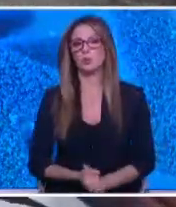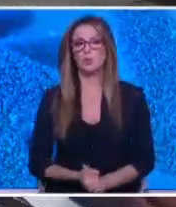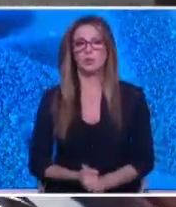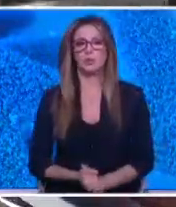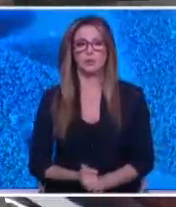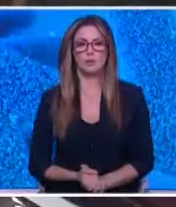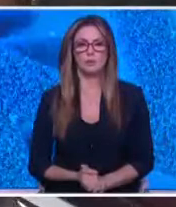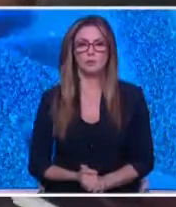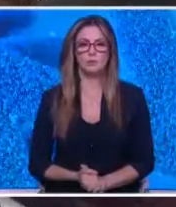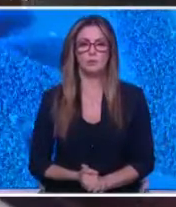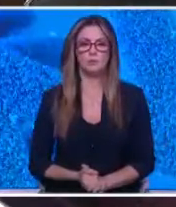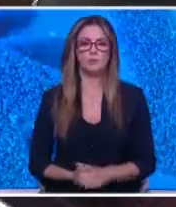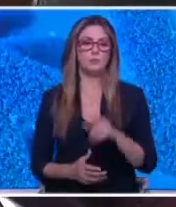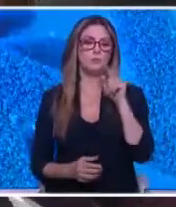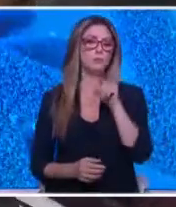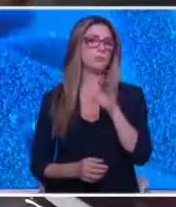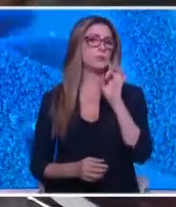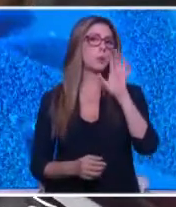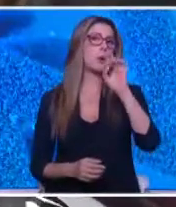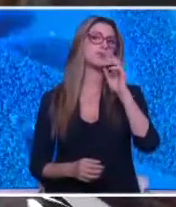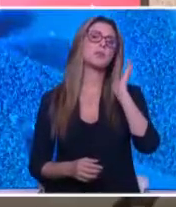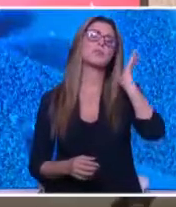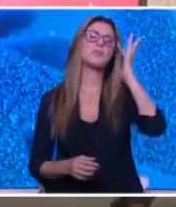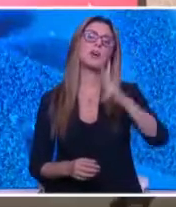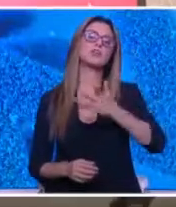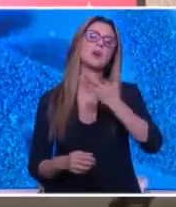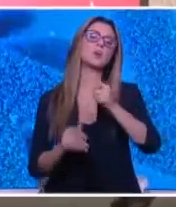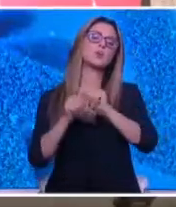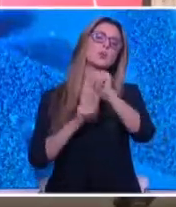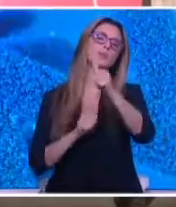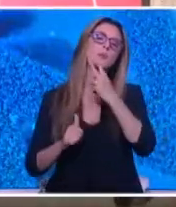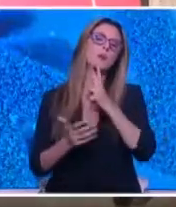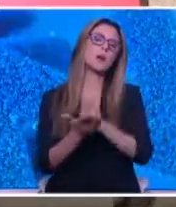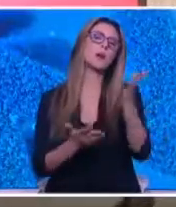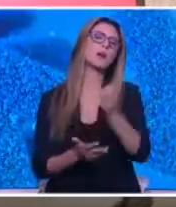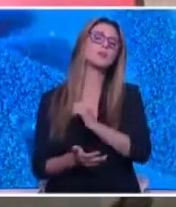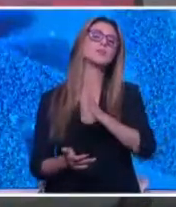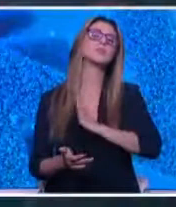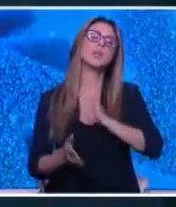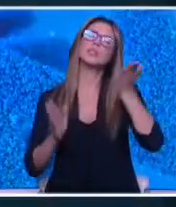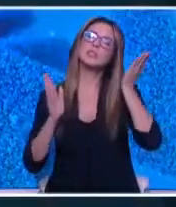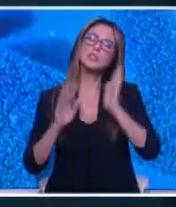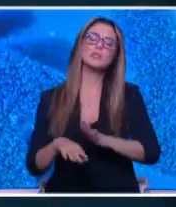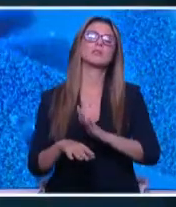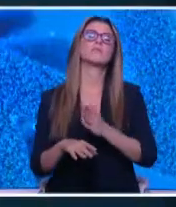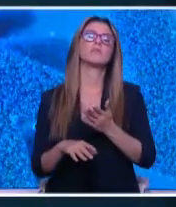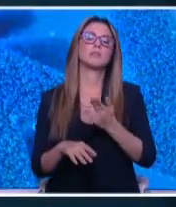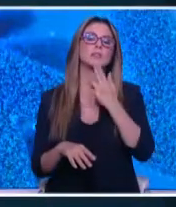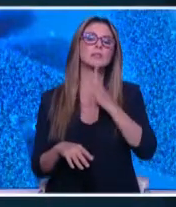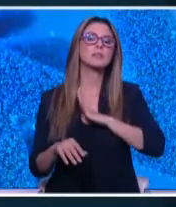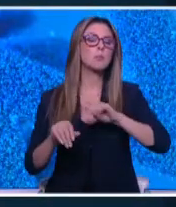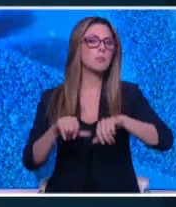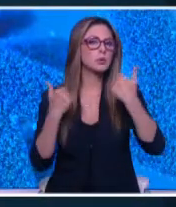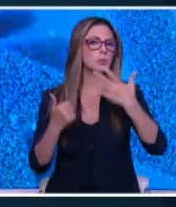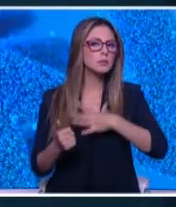Uzaklaşması bundan 15 gün önce var. Tekrar geriye barıştılar. Kızım boşanmak